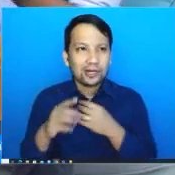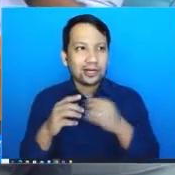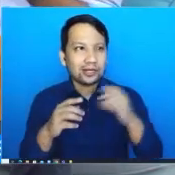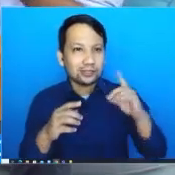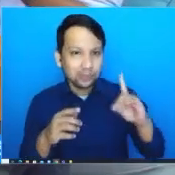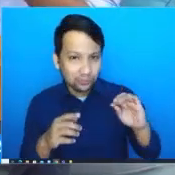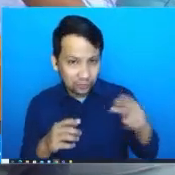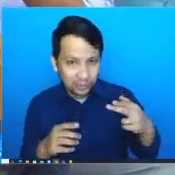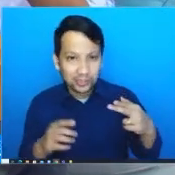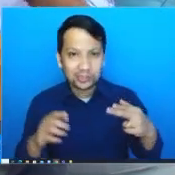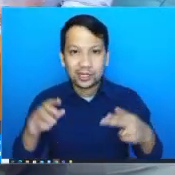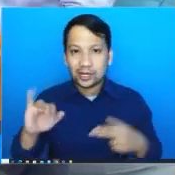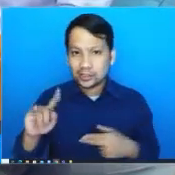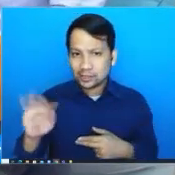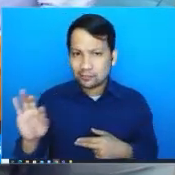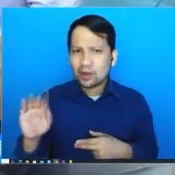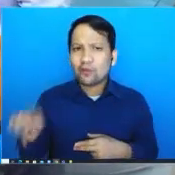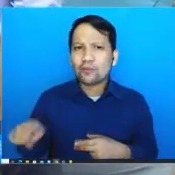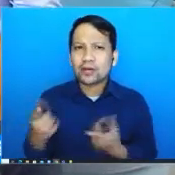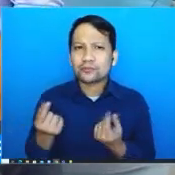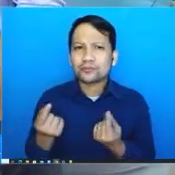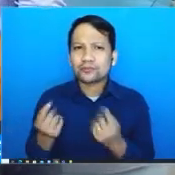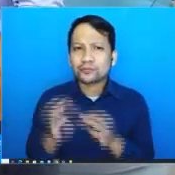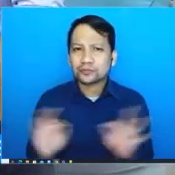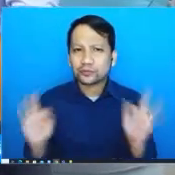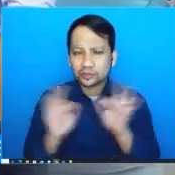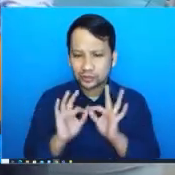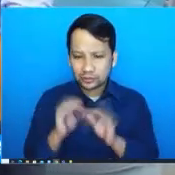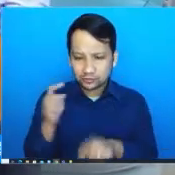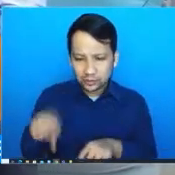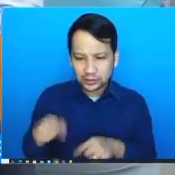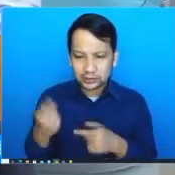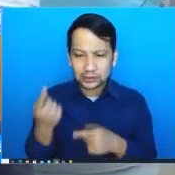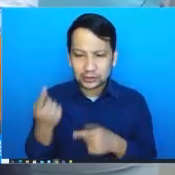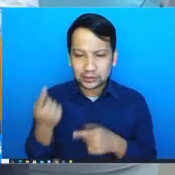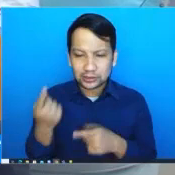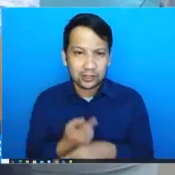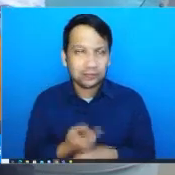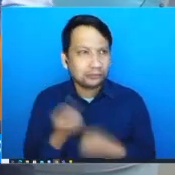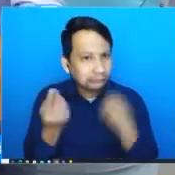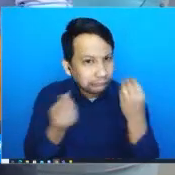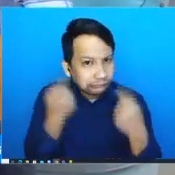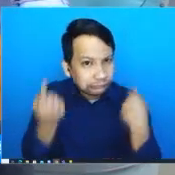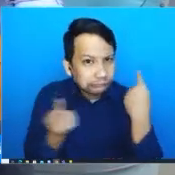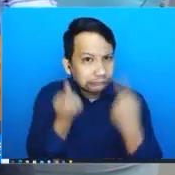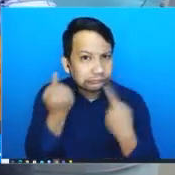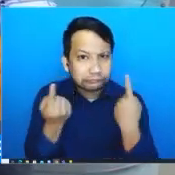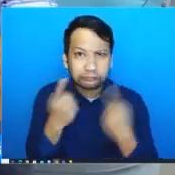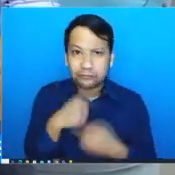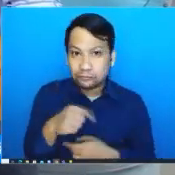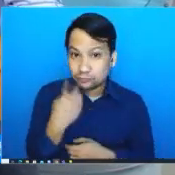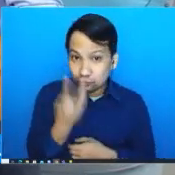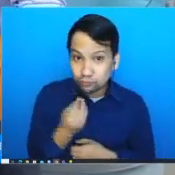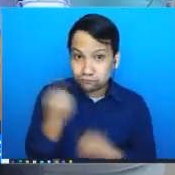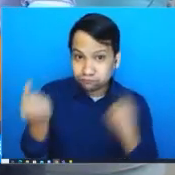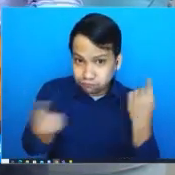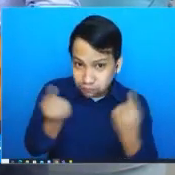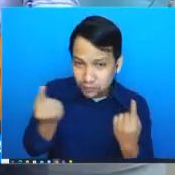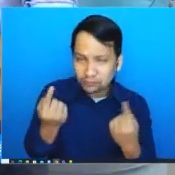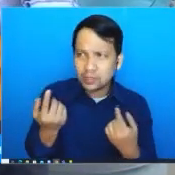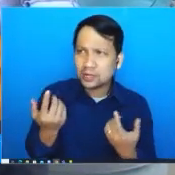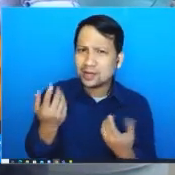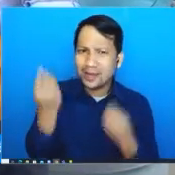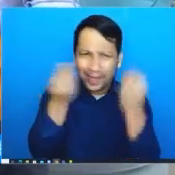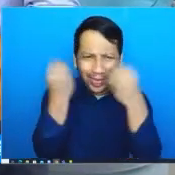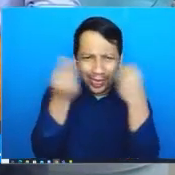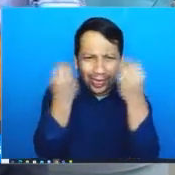kung ano ba talaga ang dapat mangyari. Tama, minention mo na nakakalito. Sabi ko nga, this will really cause confusion. Kasi yung iba, kahapon binalita natin na hindi